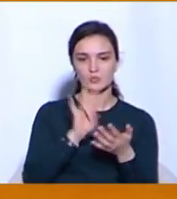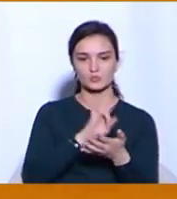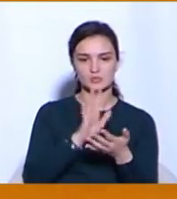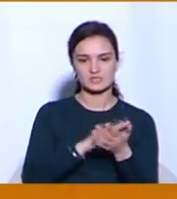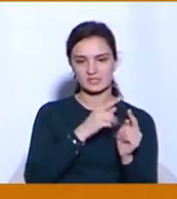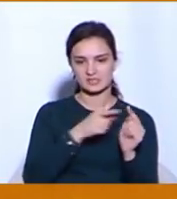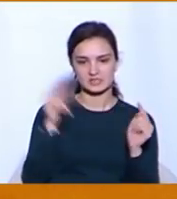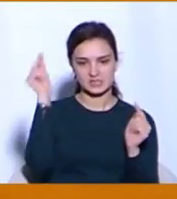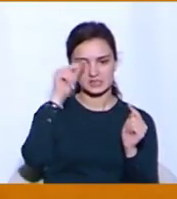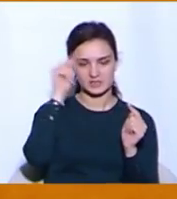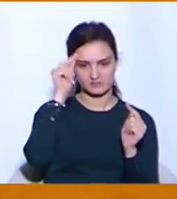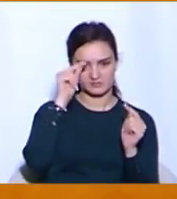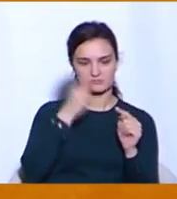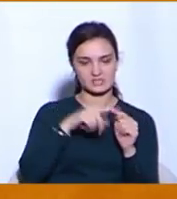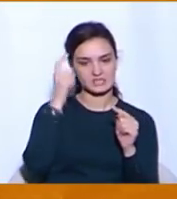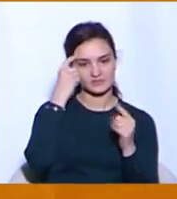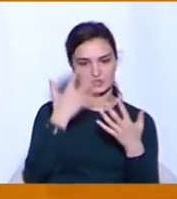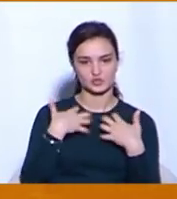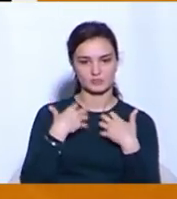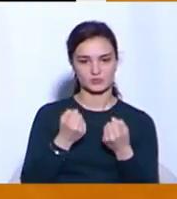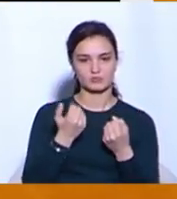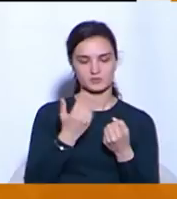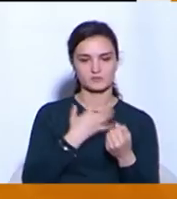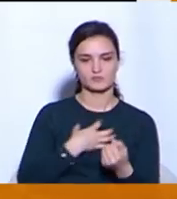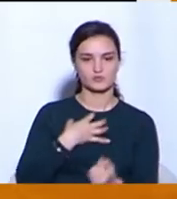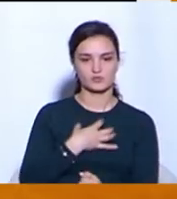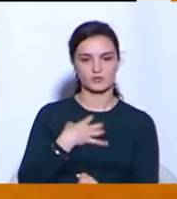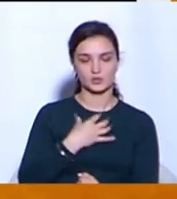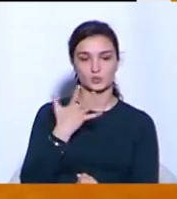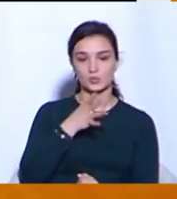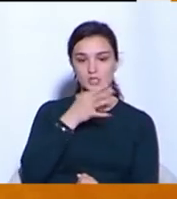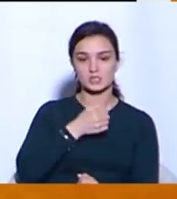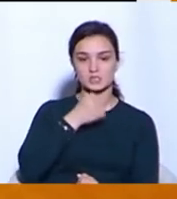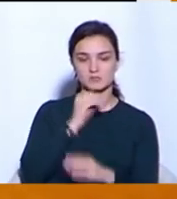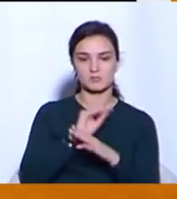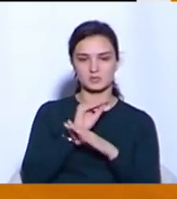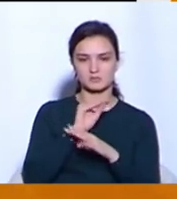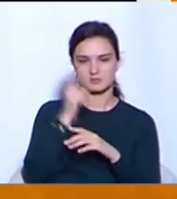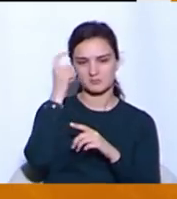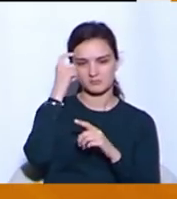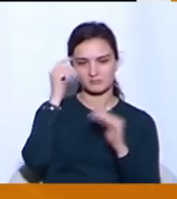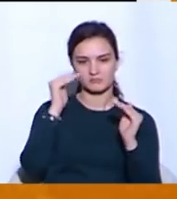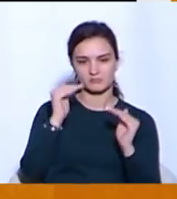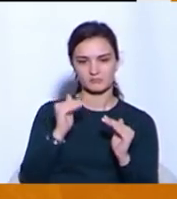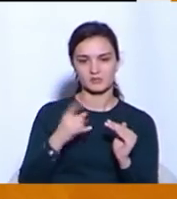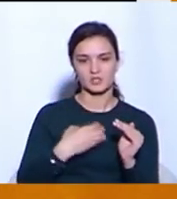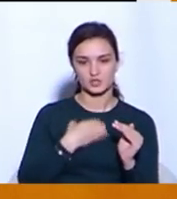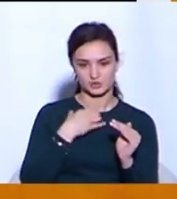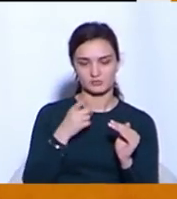პროცესი ტვინის დღეგრძელობის საწინდარია. თუ ასაკის მატებასთან ერთად მეხსიერების დაქვეითება